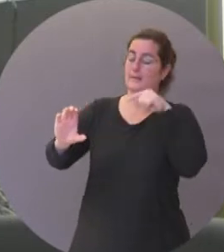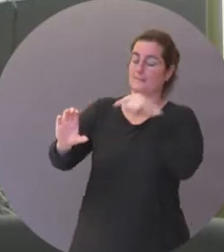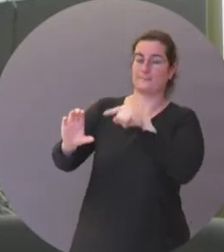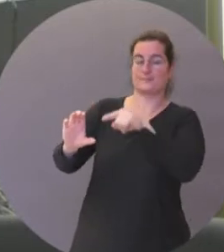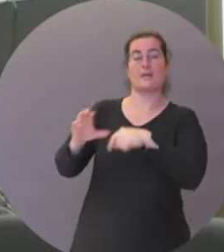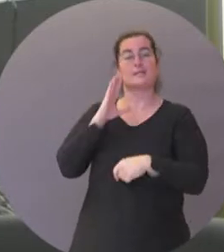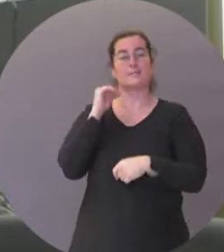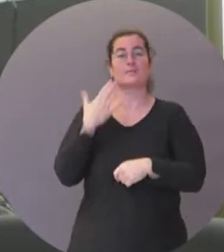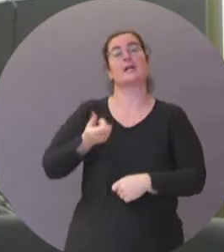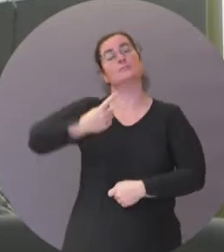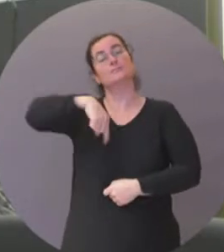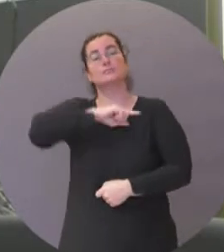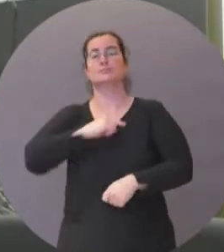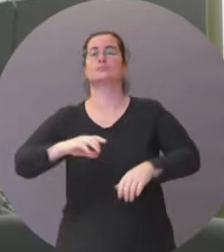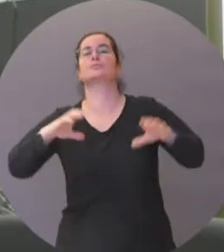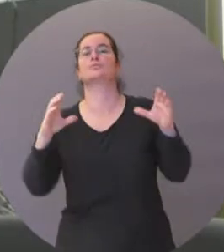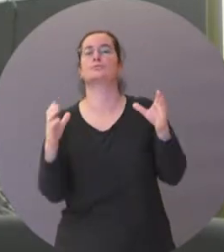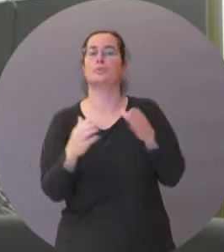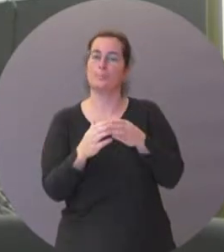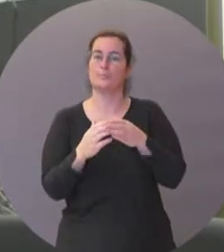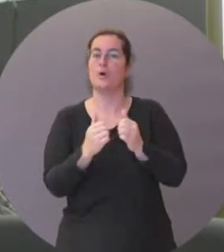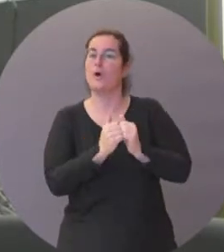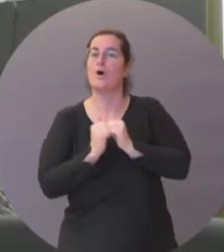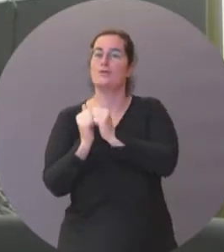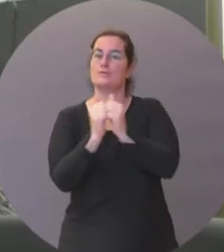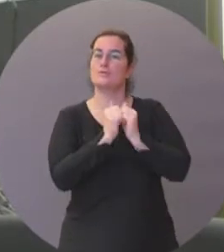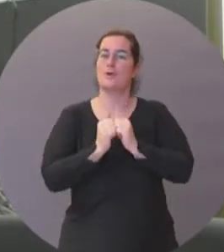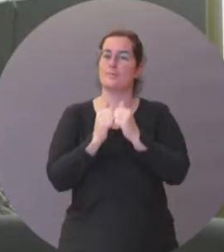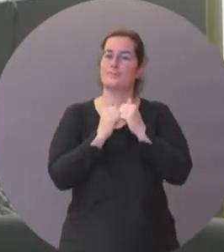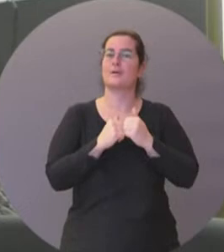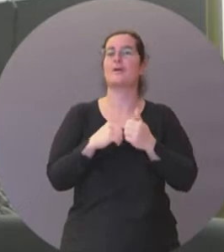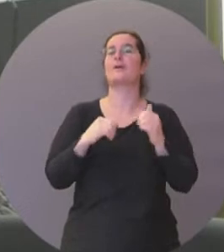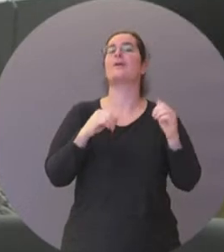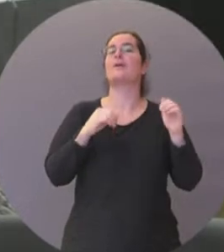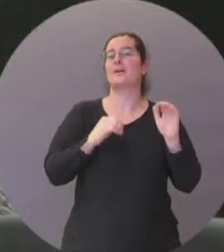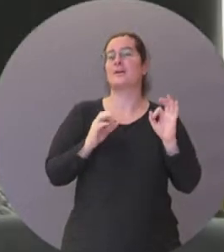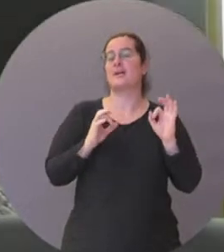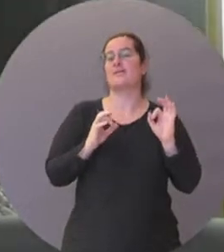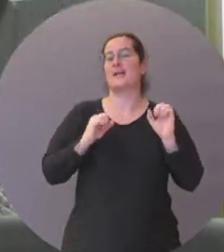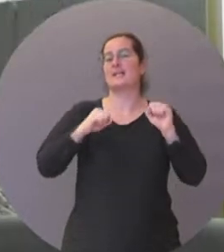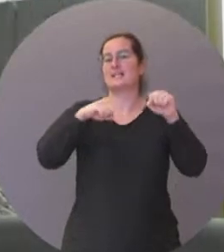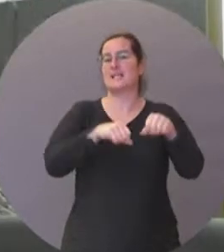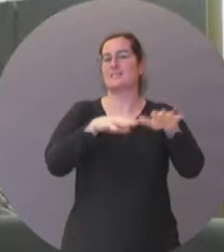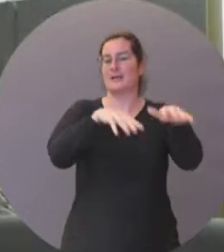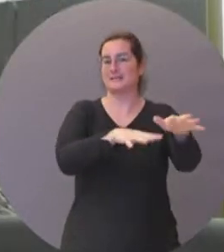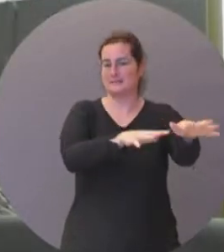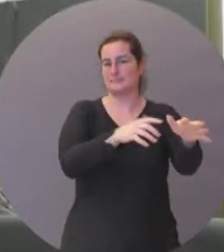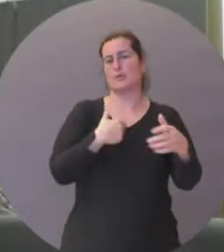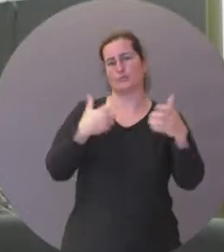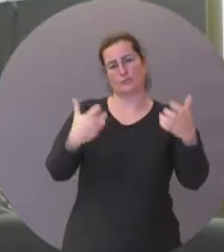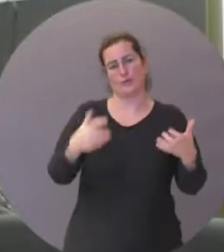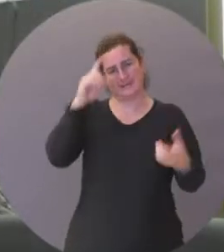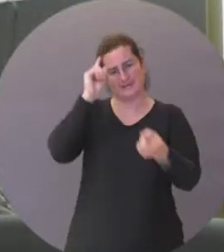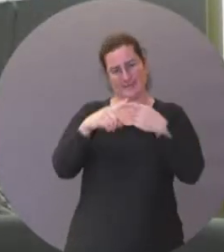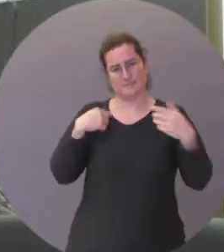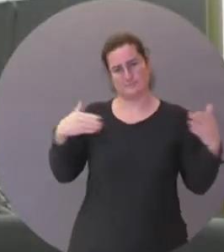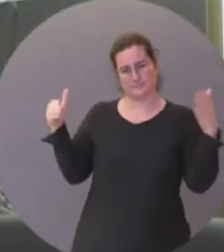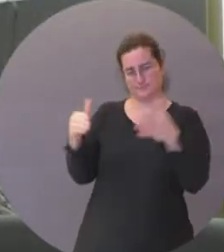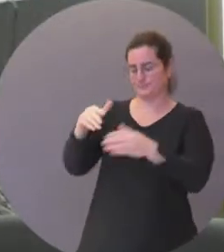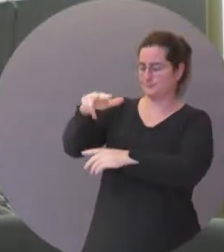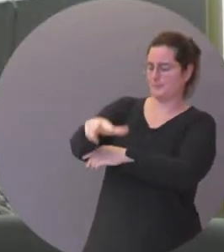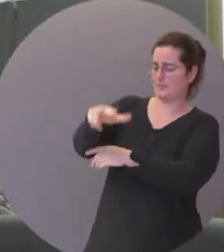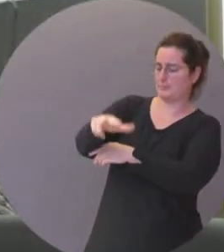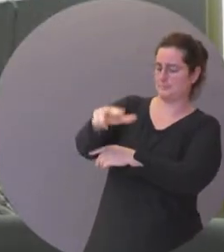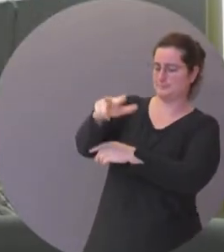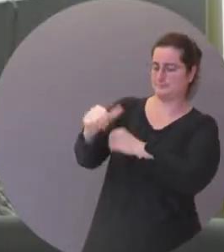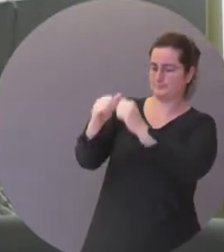Ensemble la Seine-Maritime souhaitait aborder les thématiques du logement et de l'habitat car nous n'avons nous avons tous